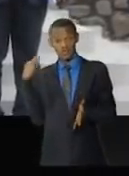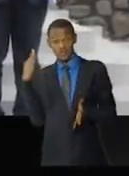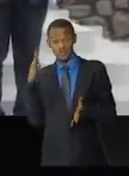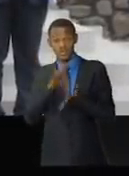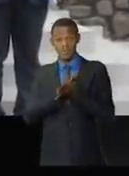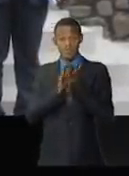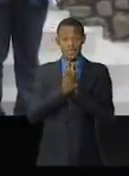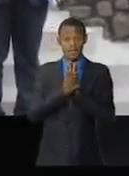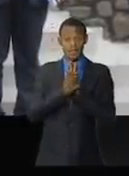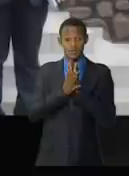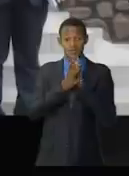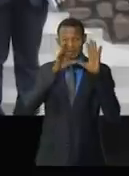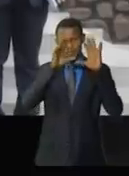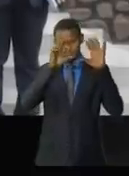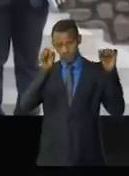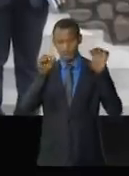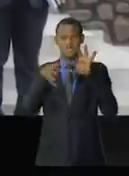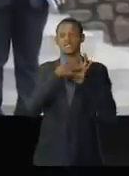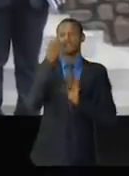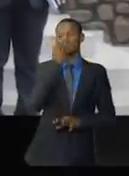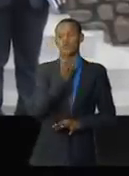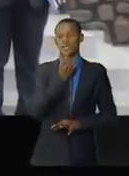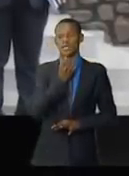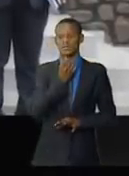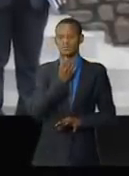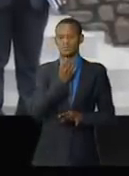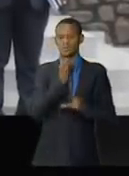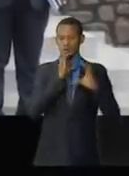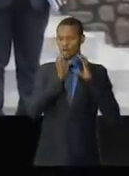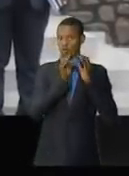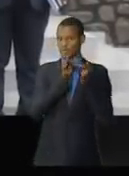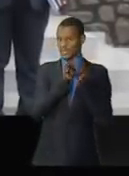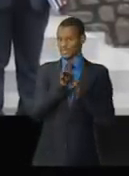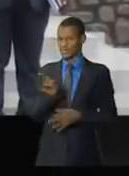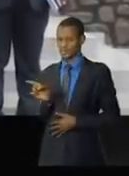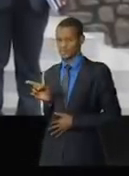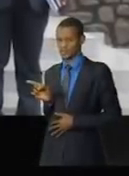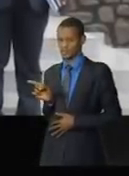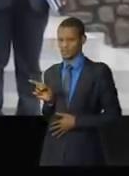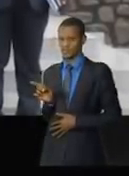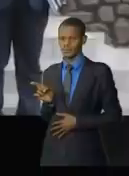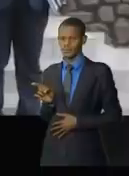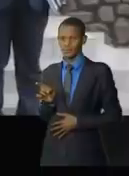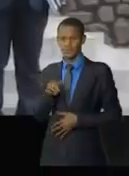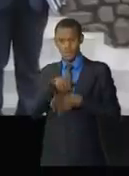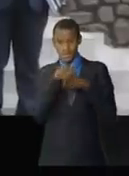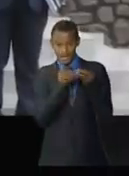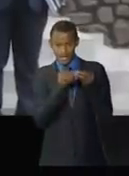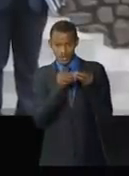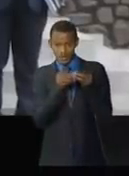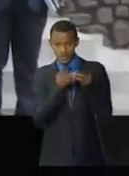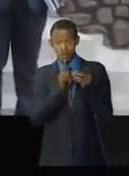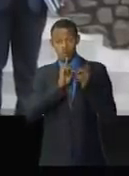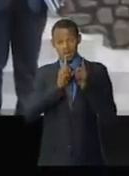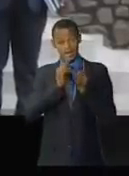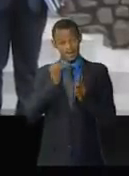contexte national est marqué par la prise de fonction le 5 février du chef de l'État,